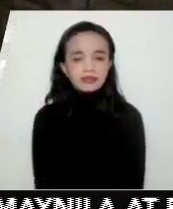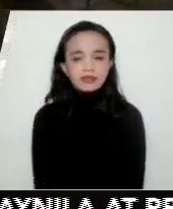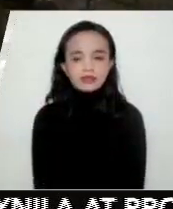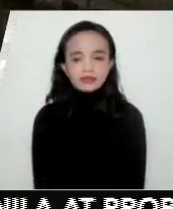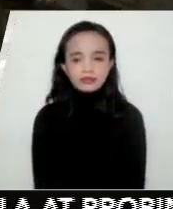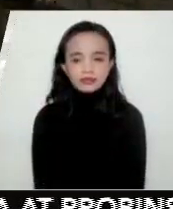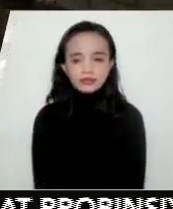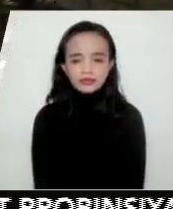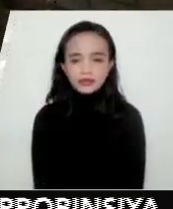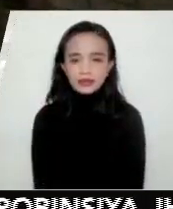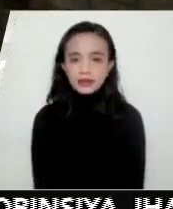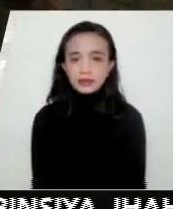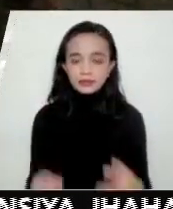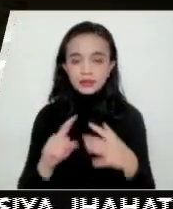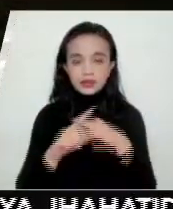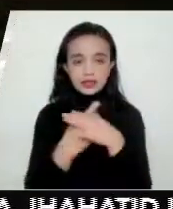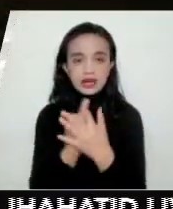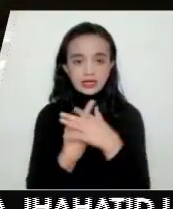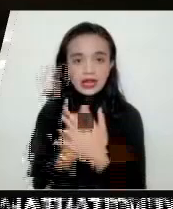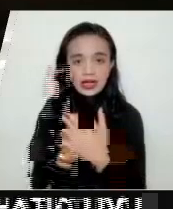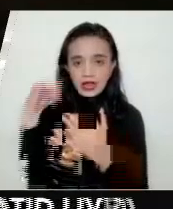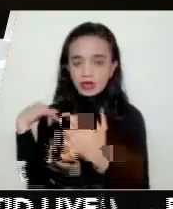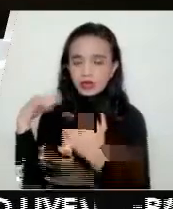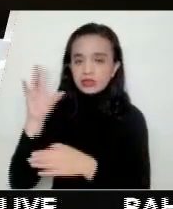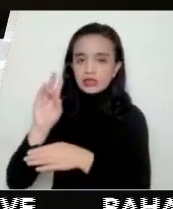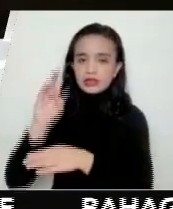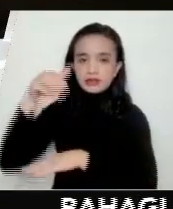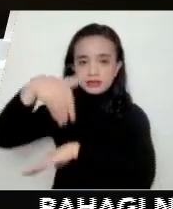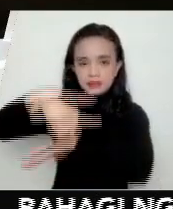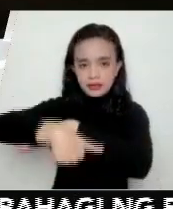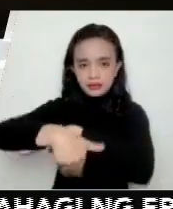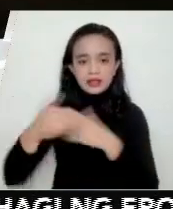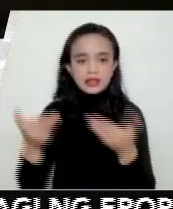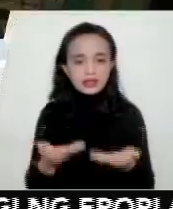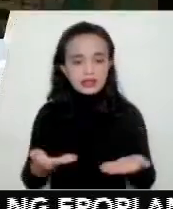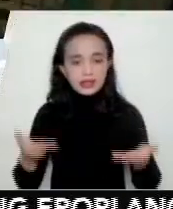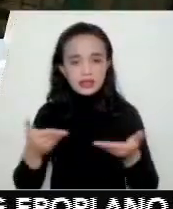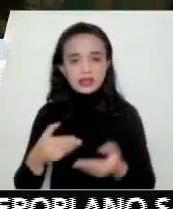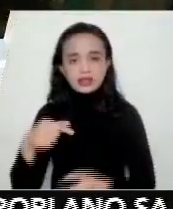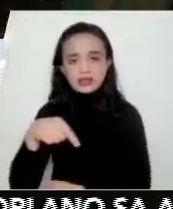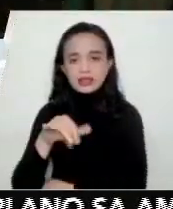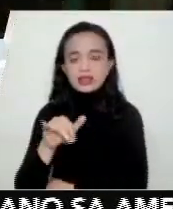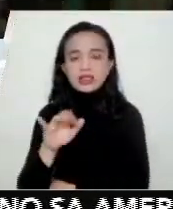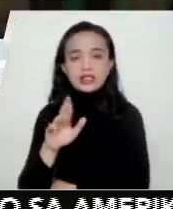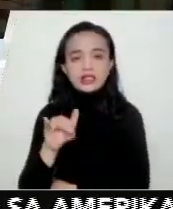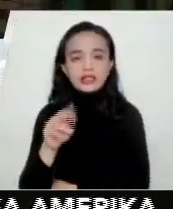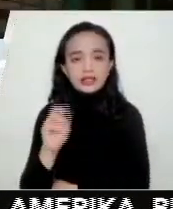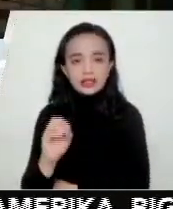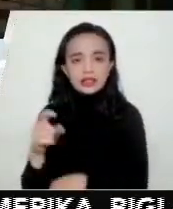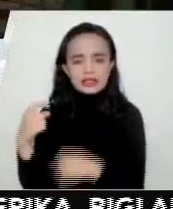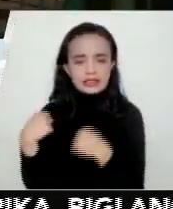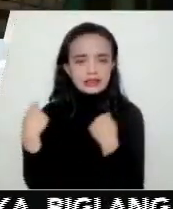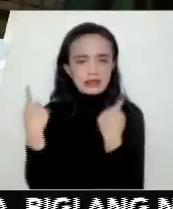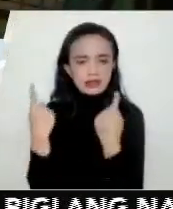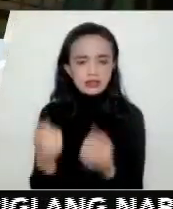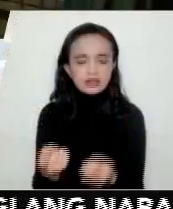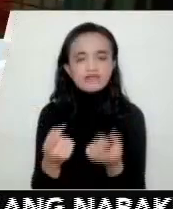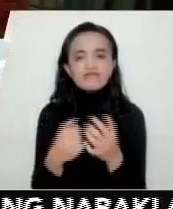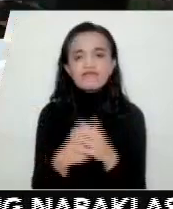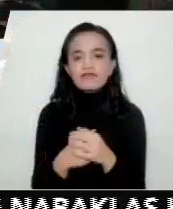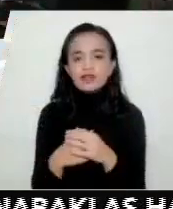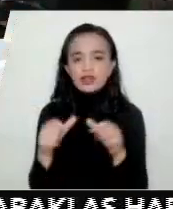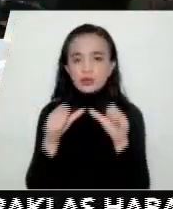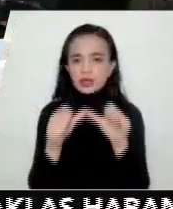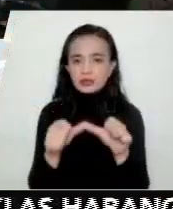Sinimulan alas 7 kagabi ang tradisyonal na pahalik dito sa Carino Grandstand at mula nooy hindi napatid ang pagdating ng mga